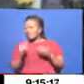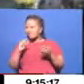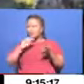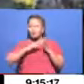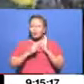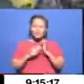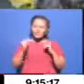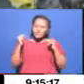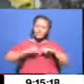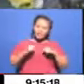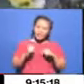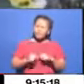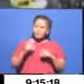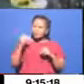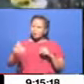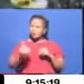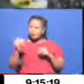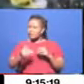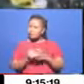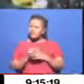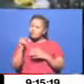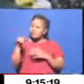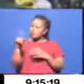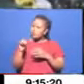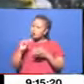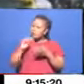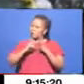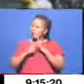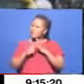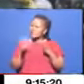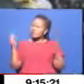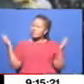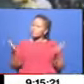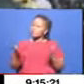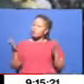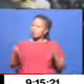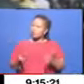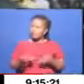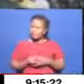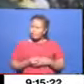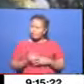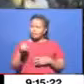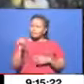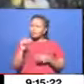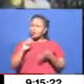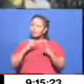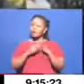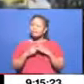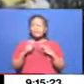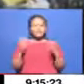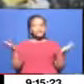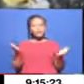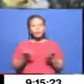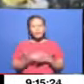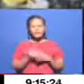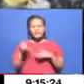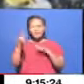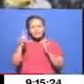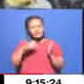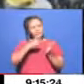mbele nyuma. Wapi mkataba yenu ya kuzimia? Mkataba yenu inaandikwa